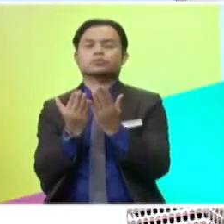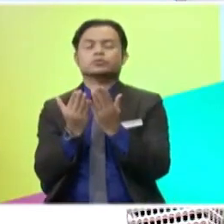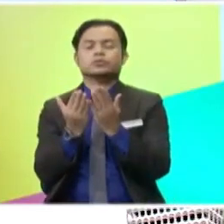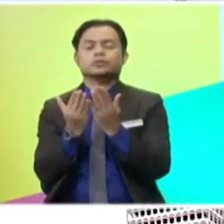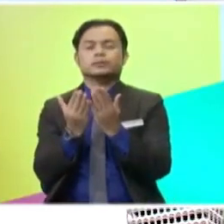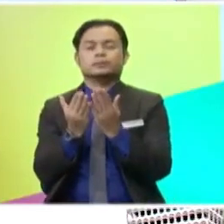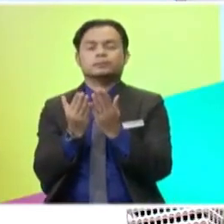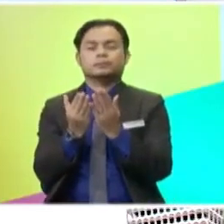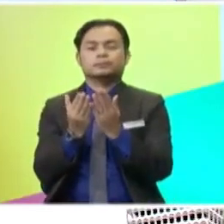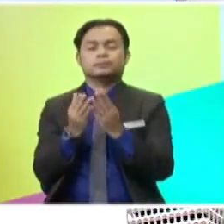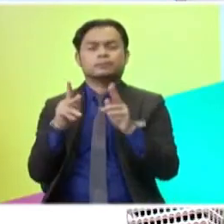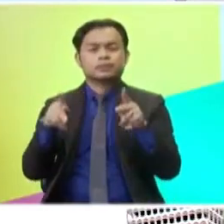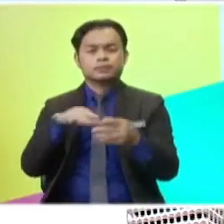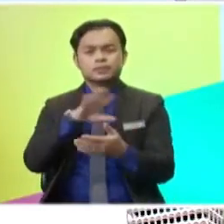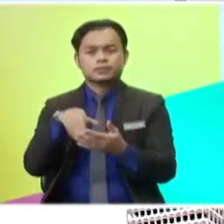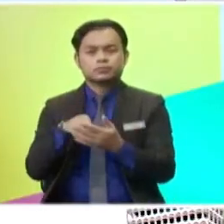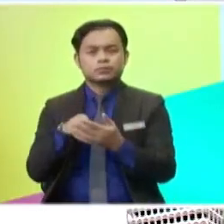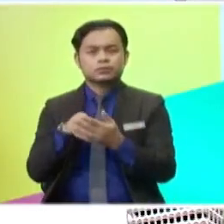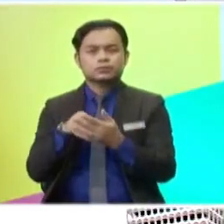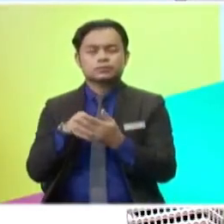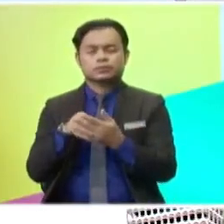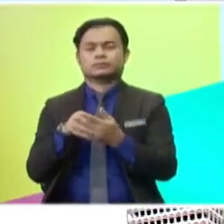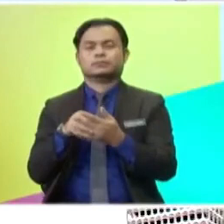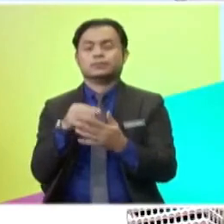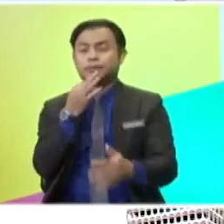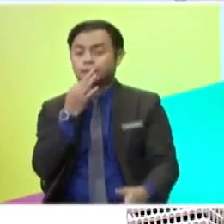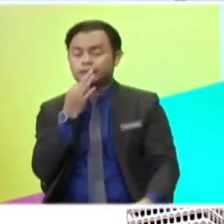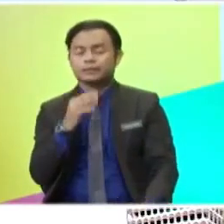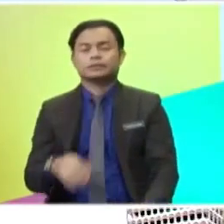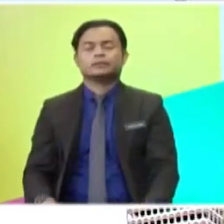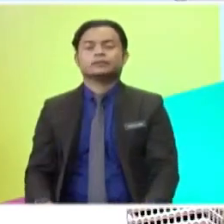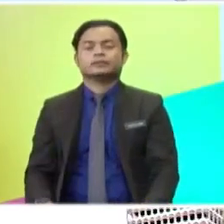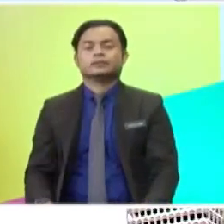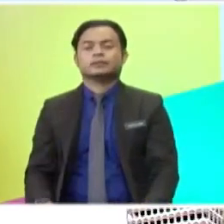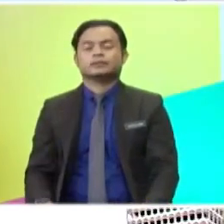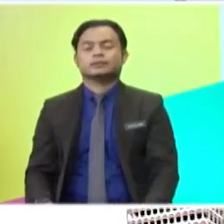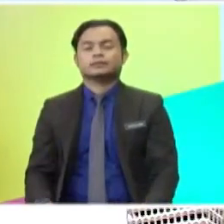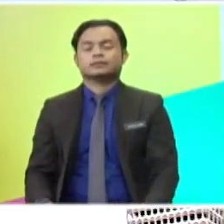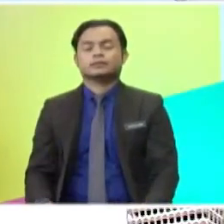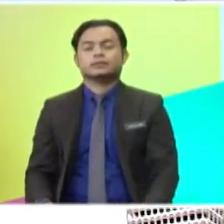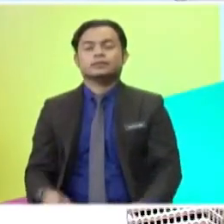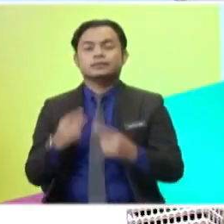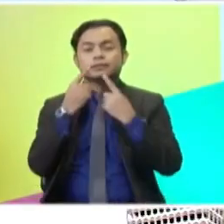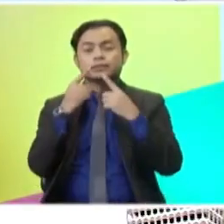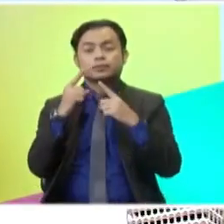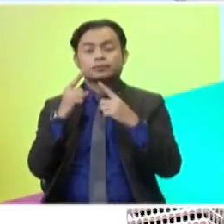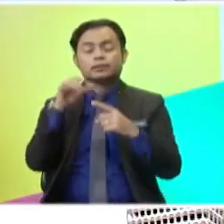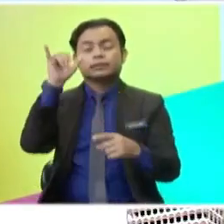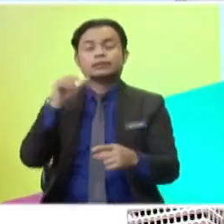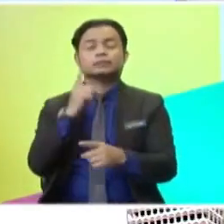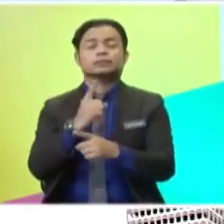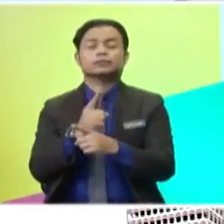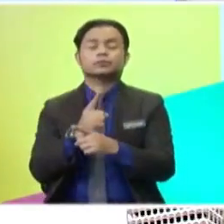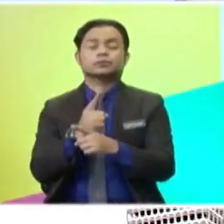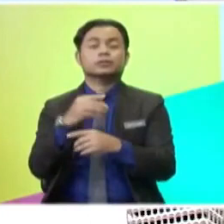murid-murid di sekolah. Jawapan mereka ialah Kesultanan Melayu Melaka. Sudah tentulah salah. Okay. Jawapan sebenarnya ialah kalau kita rujuk pada muka